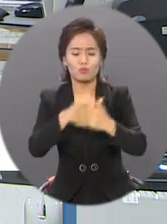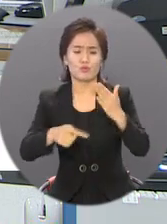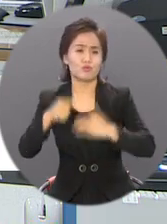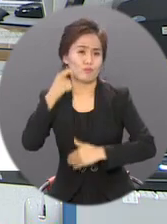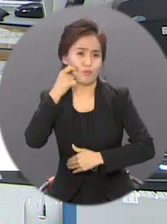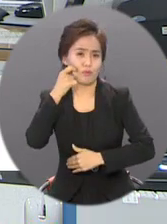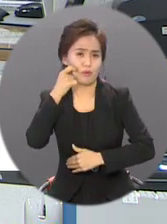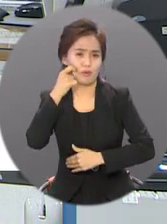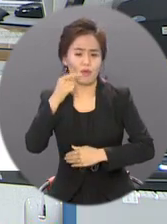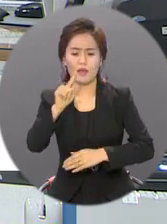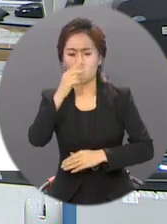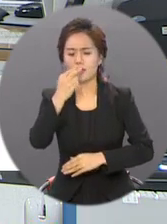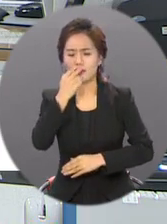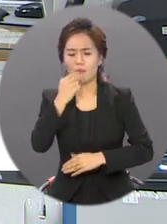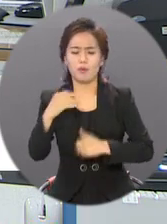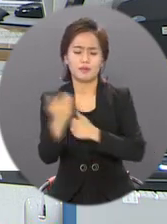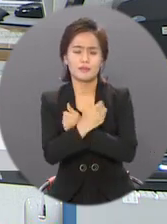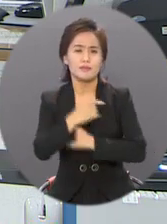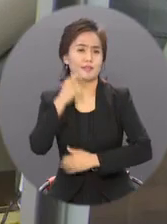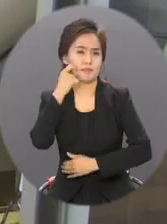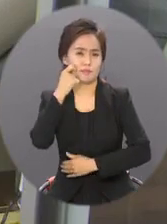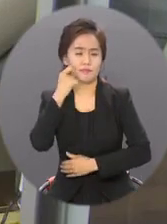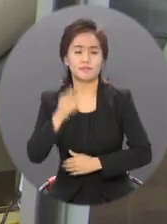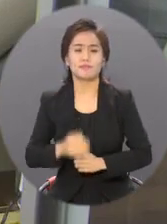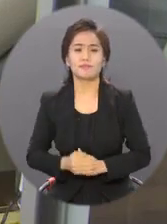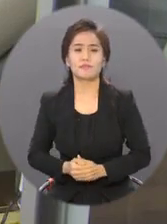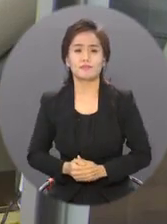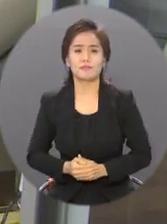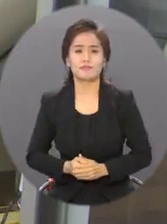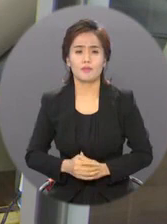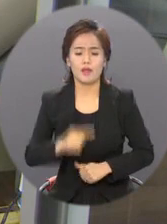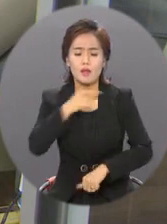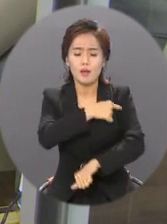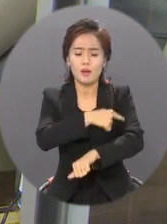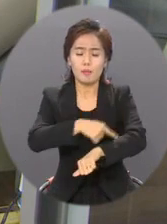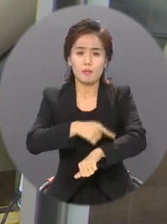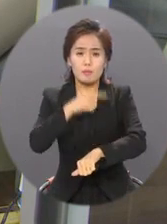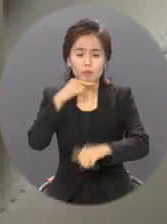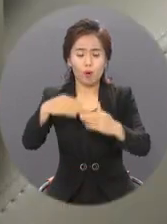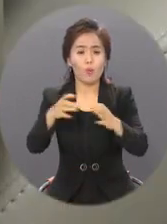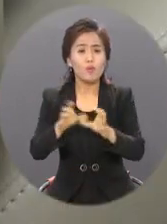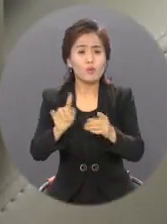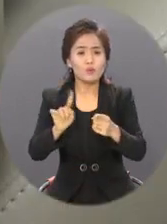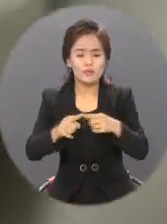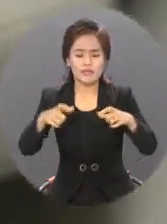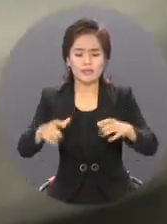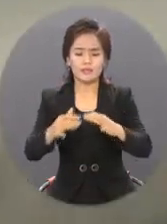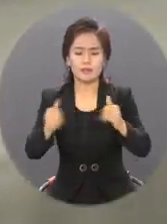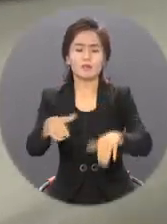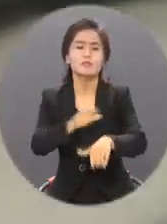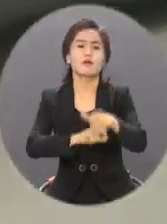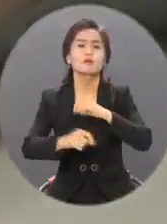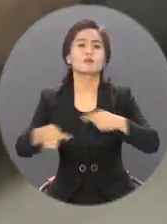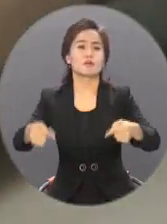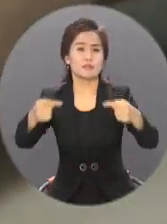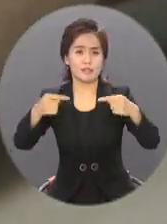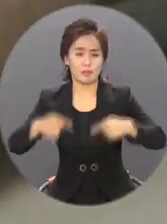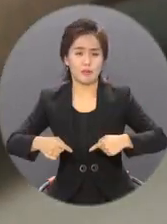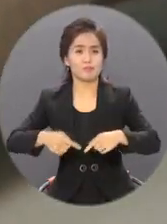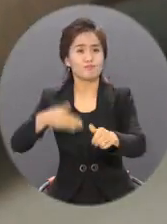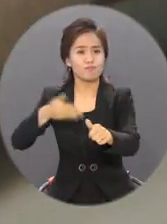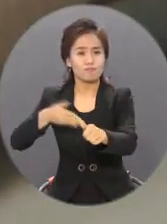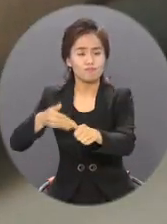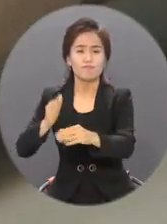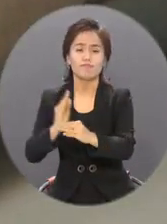그분의 생명을 보장할 수 없게 되는 겁니다 혈액원 은 생명을 살린 헌혈에 지역민들이 적극적으로 동참해